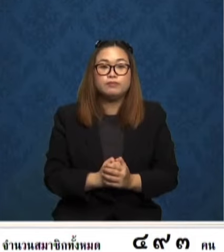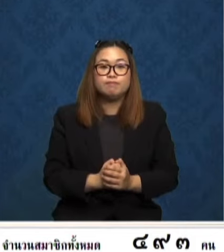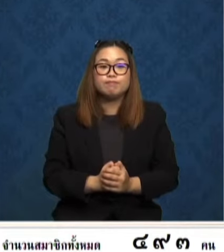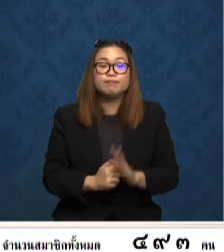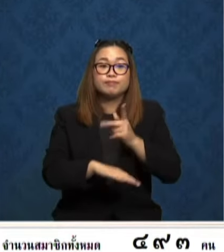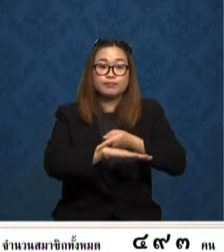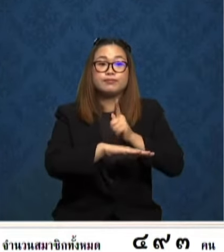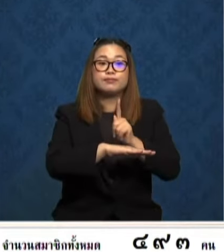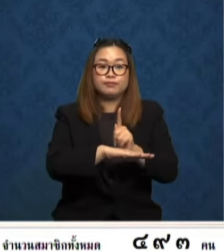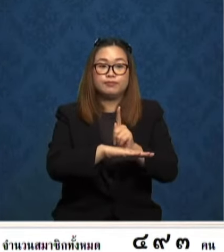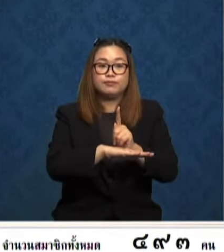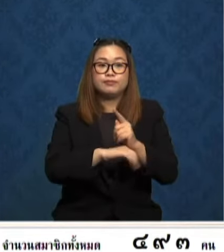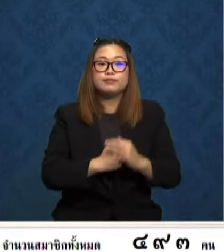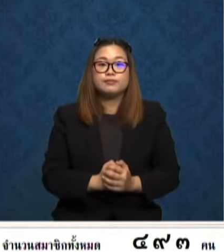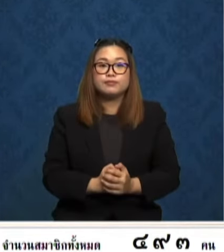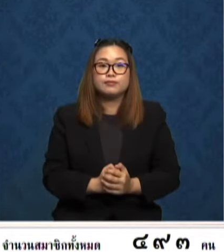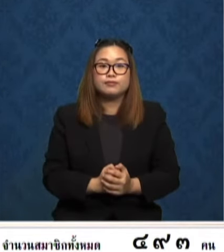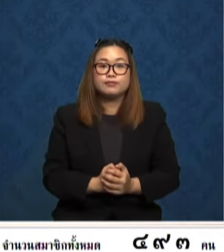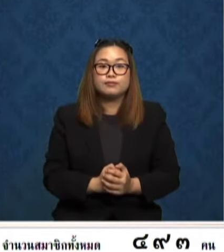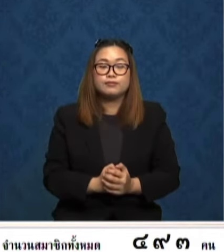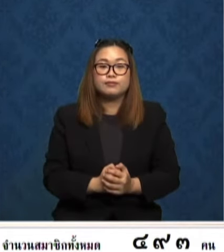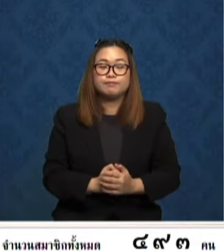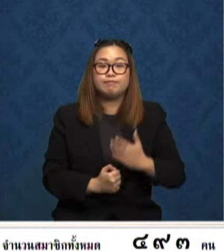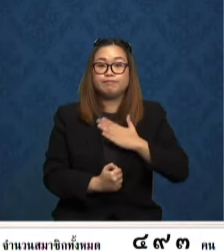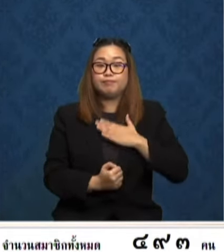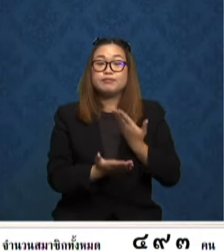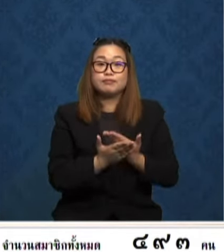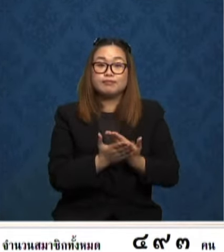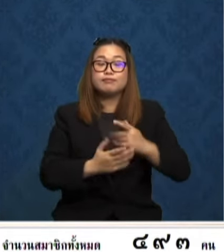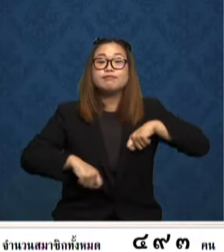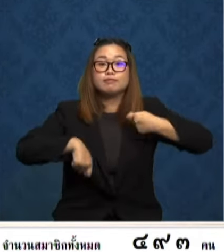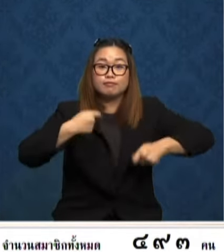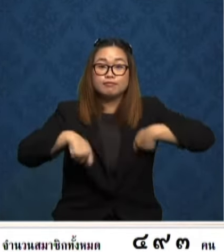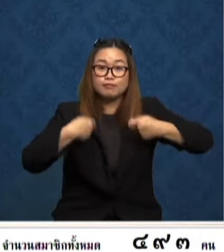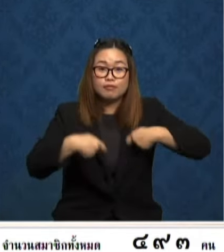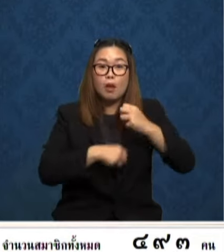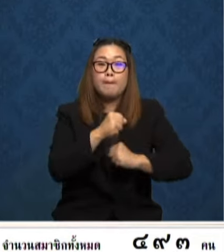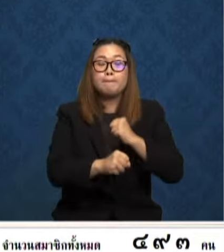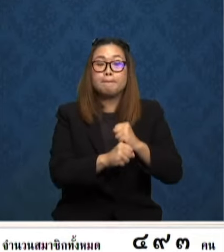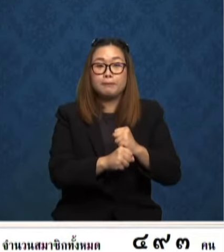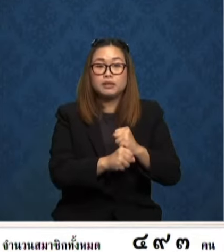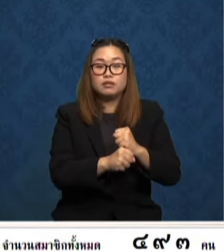านครับแม้แต่การจัดทำงบประมาณรายจ่ายในปี